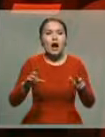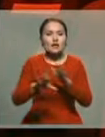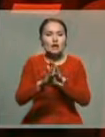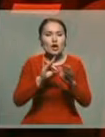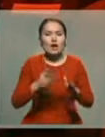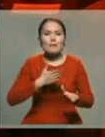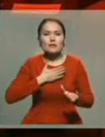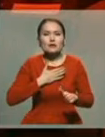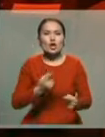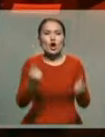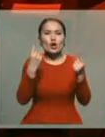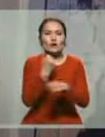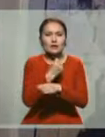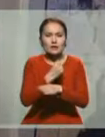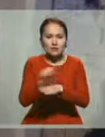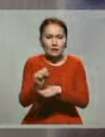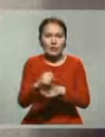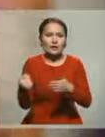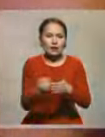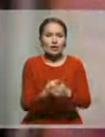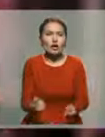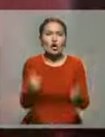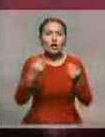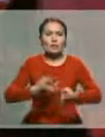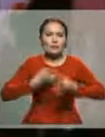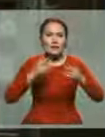бізді ұлы жеңіске жетелейтін ұлық мереке дейді астаналықтар.